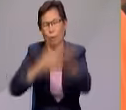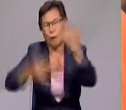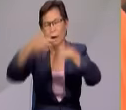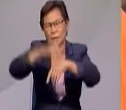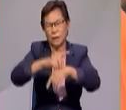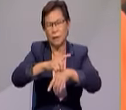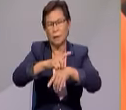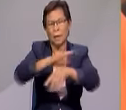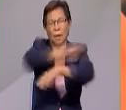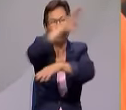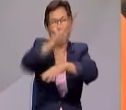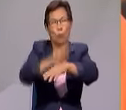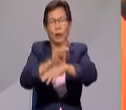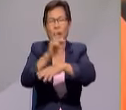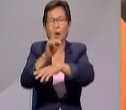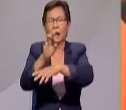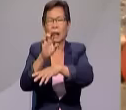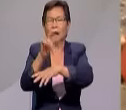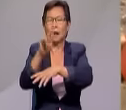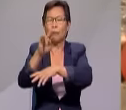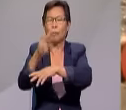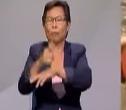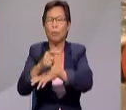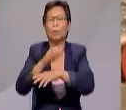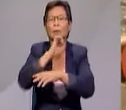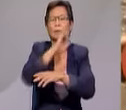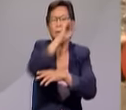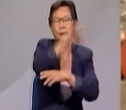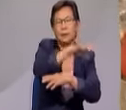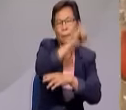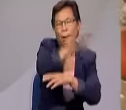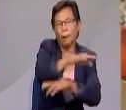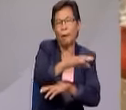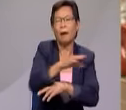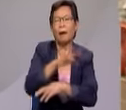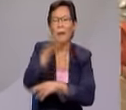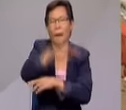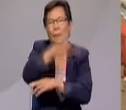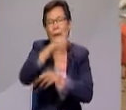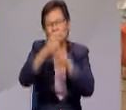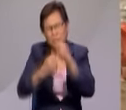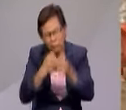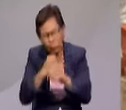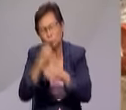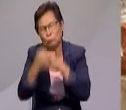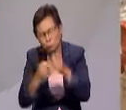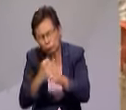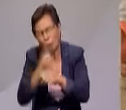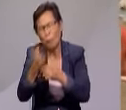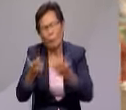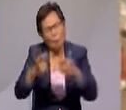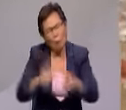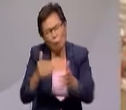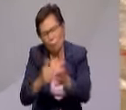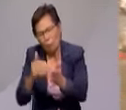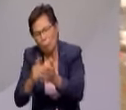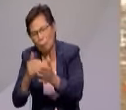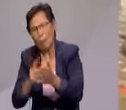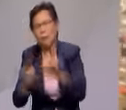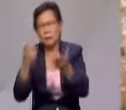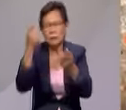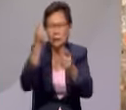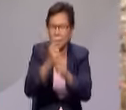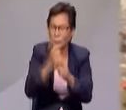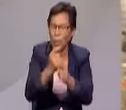di pelusan sampah haram. Tahun demi tahun tetap berlaku perkara yang sama, tetap berlakunya